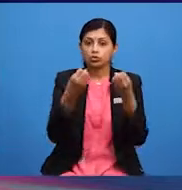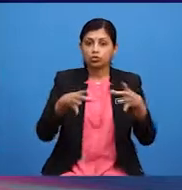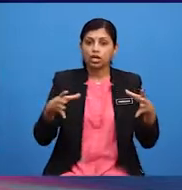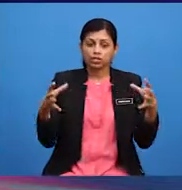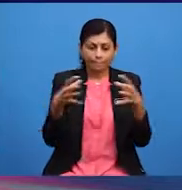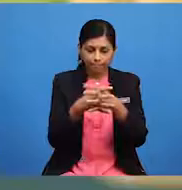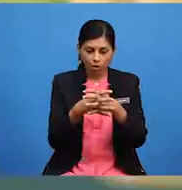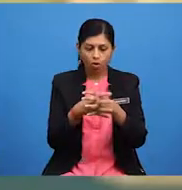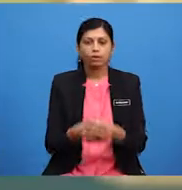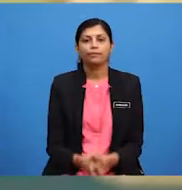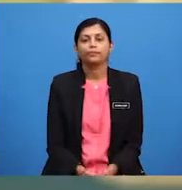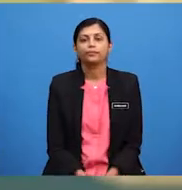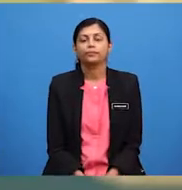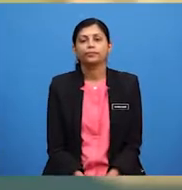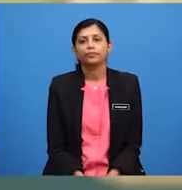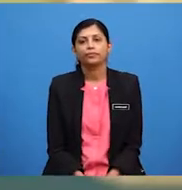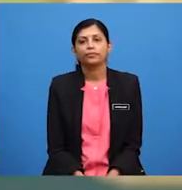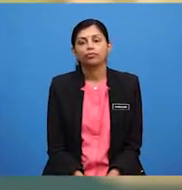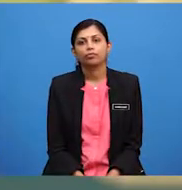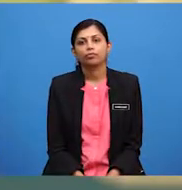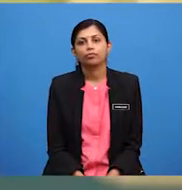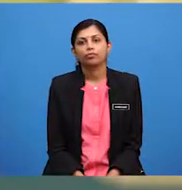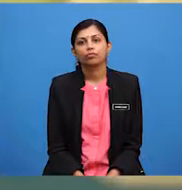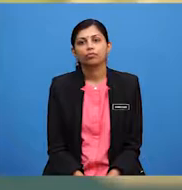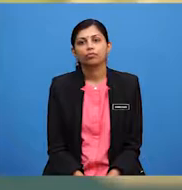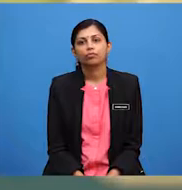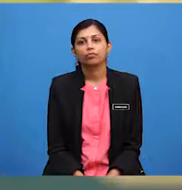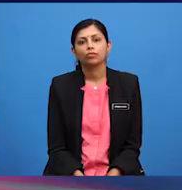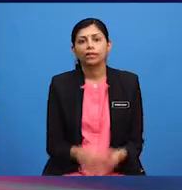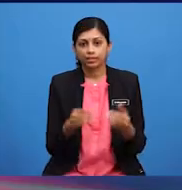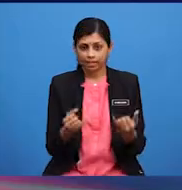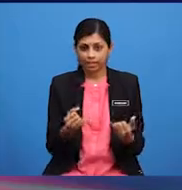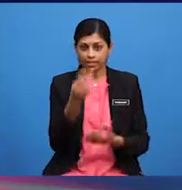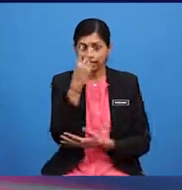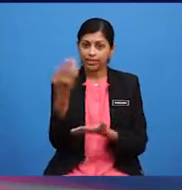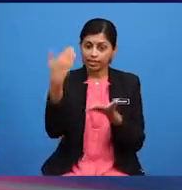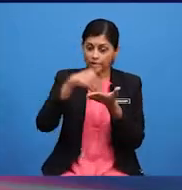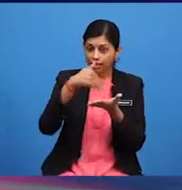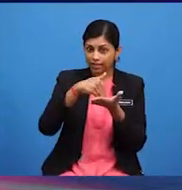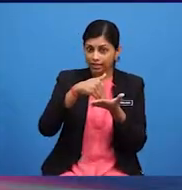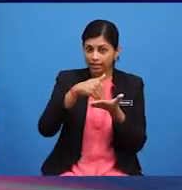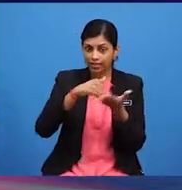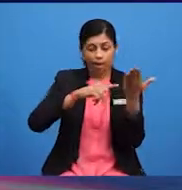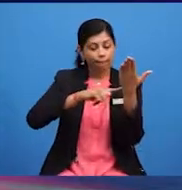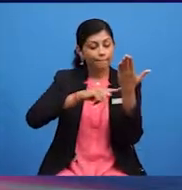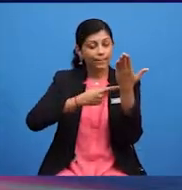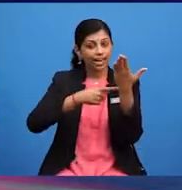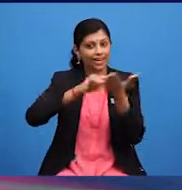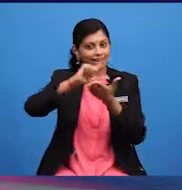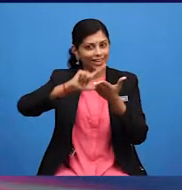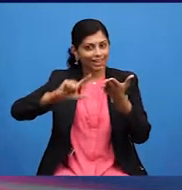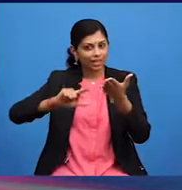digunakan. Murid-murid, mari kita lihat semula paparan tentang peranan